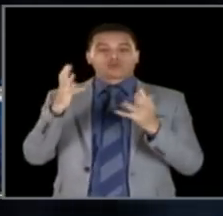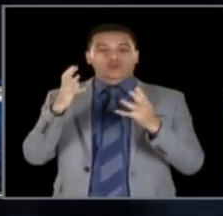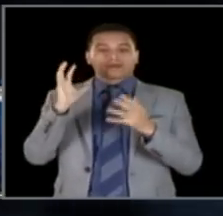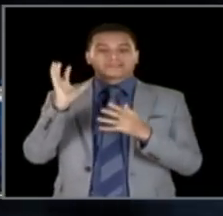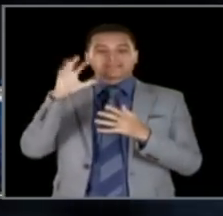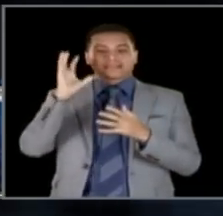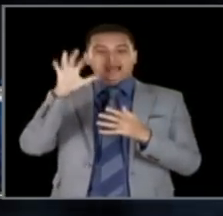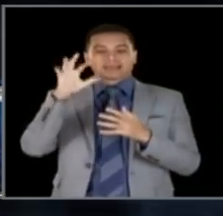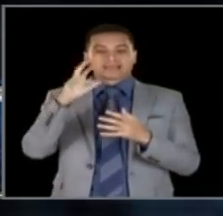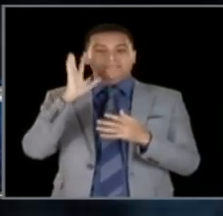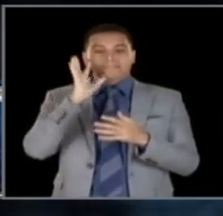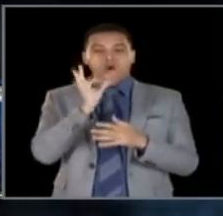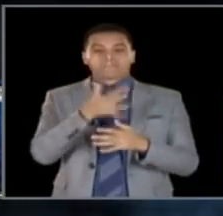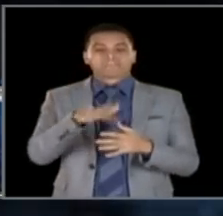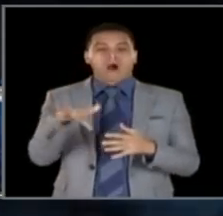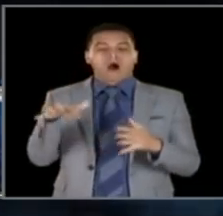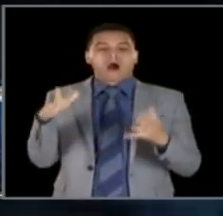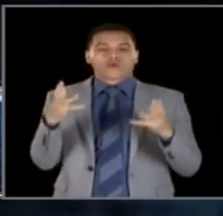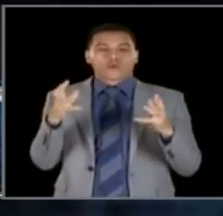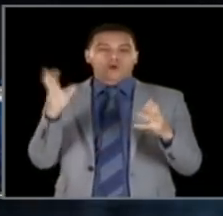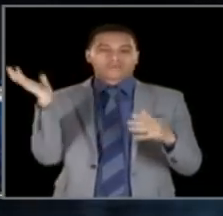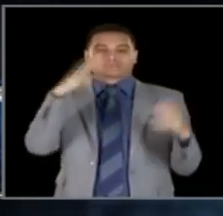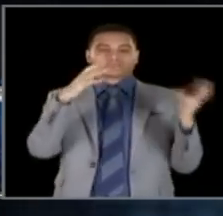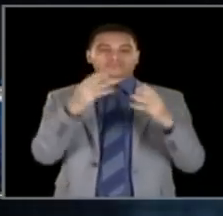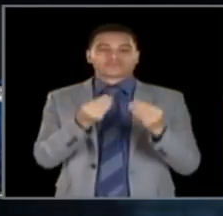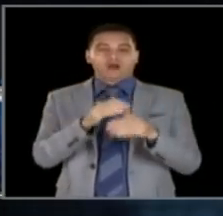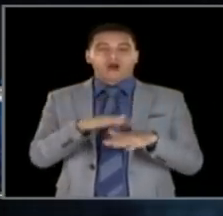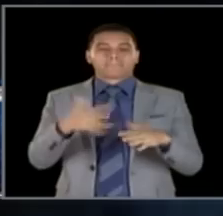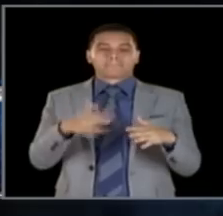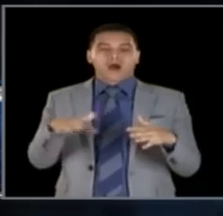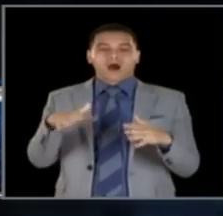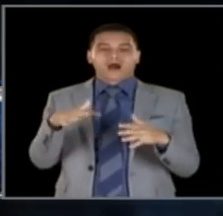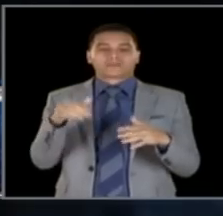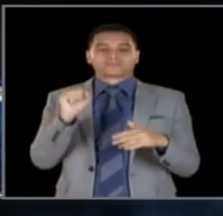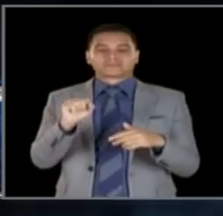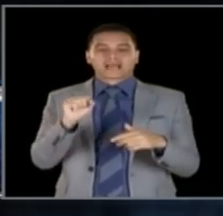اليد الشاطئية رجال حتى عام 2021؟